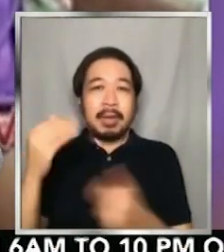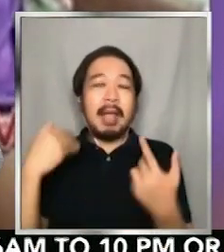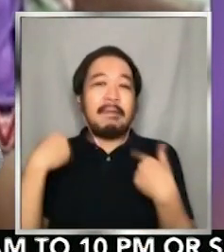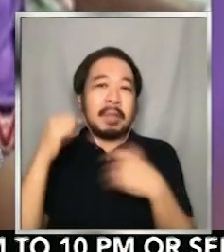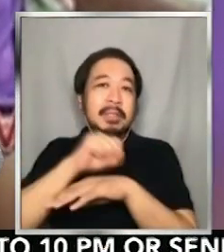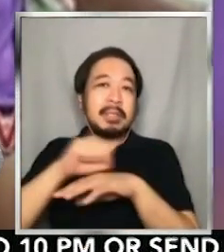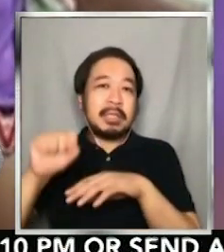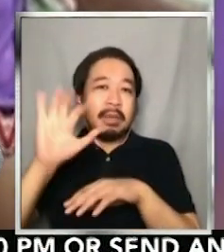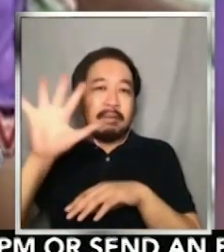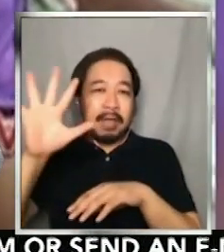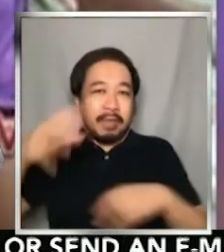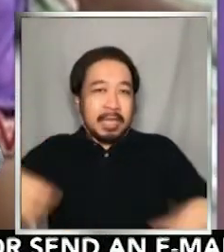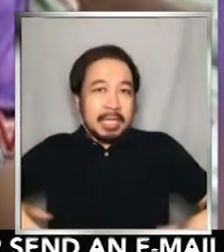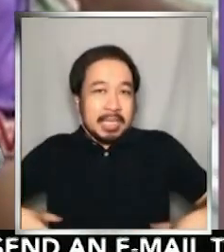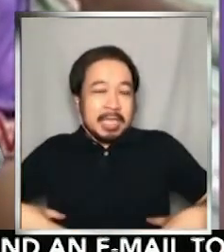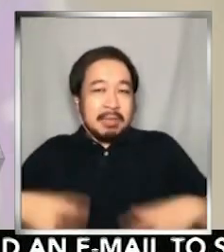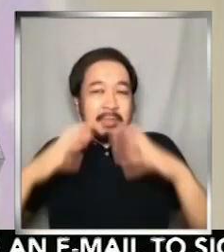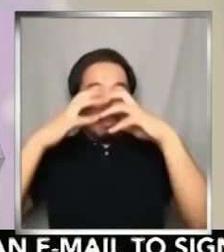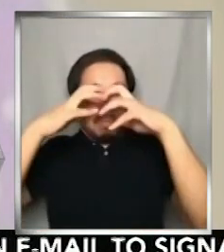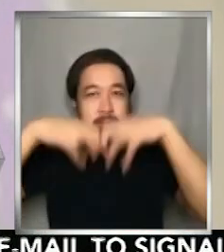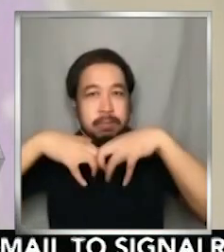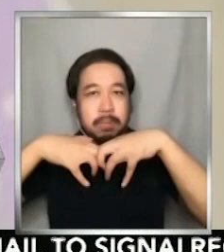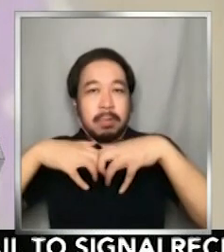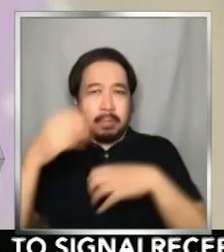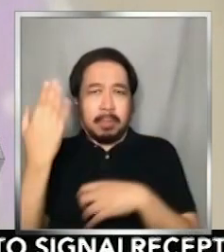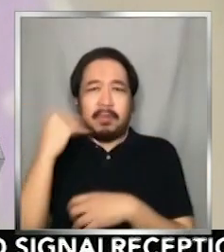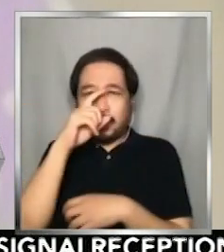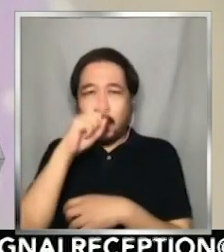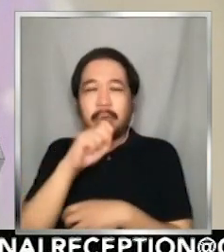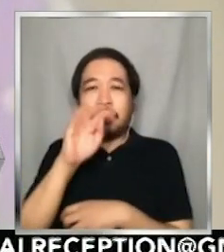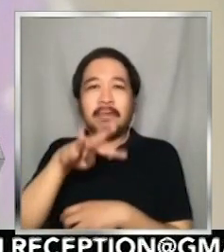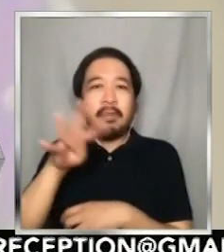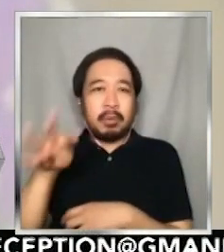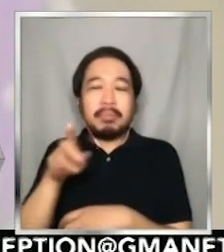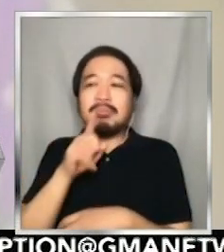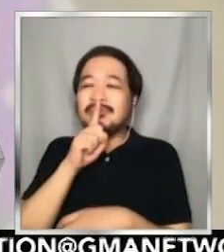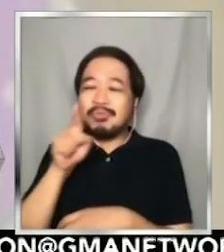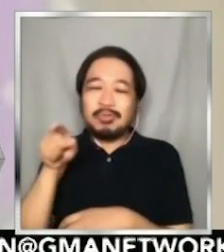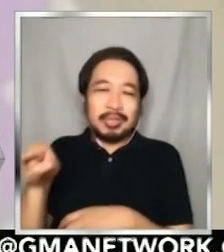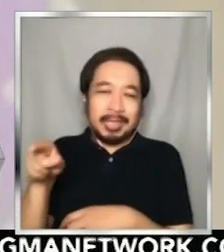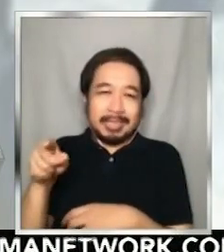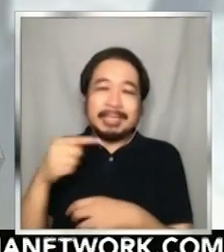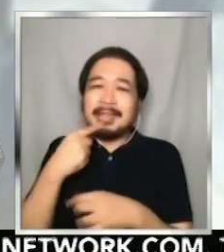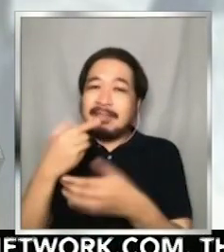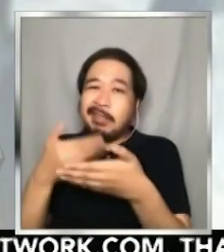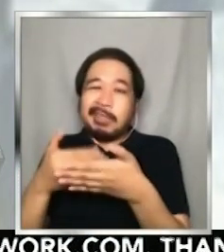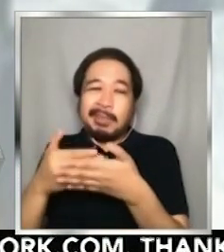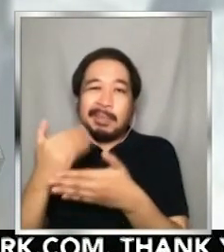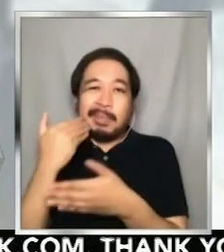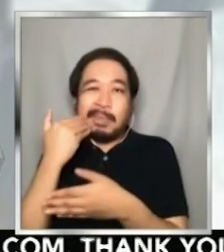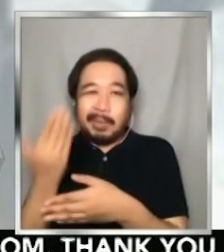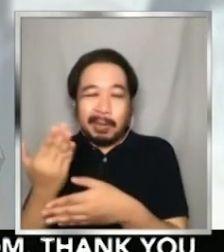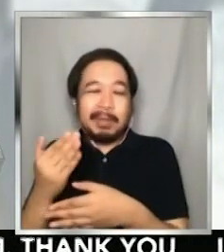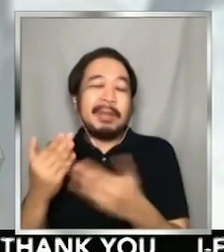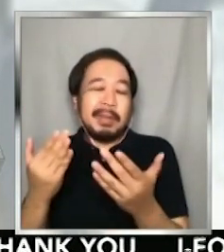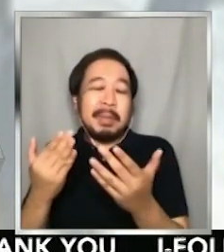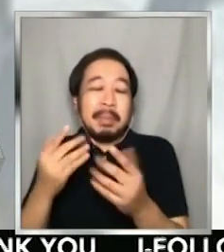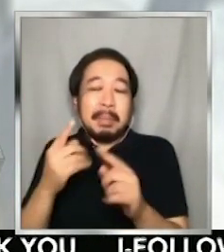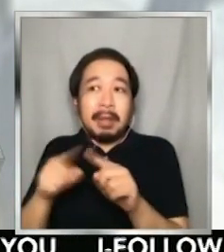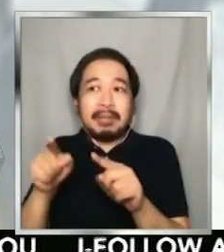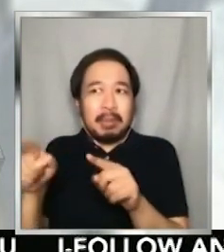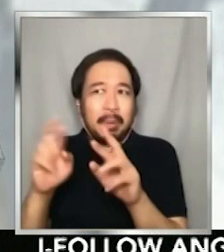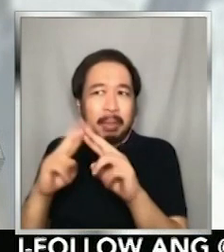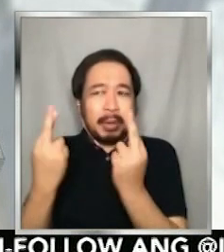si Marilu, na noo'y 44 years old lang. Pinaningan na nga raw siya ng mga doktor at maging ng sariling kaanak, lalo pat paano naman matutustusan